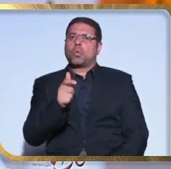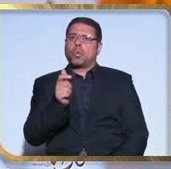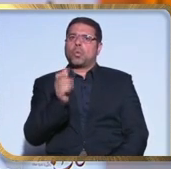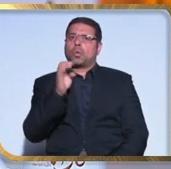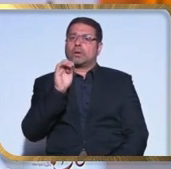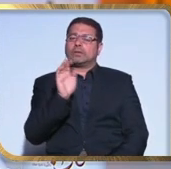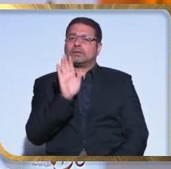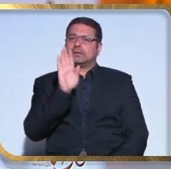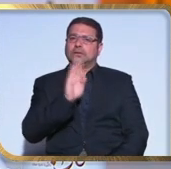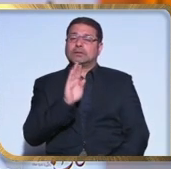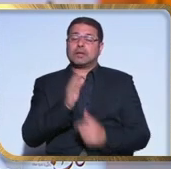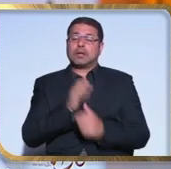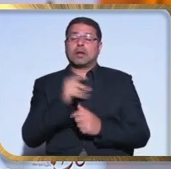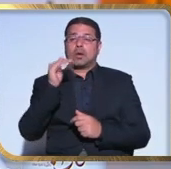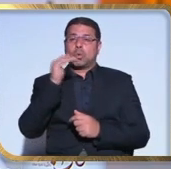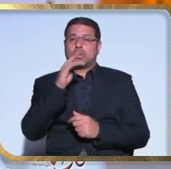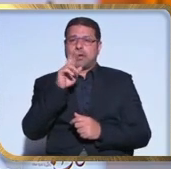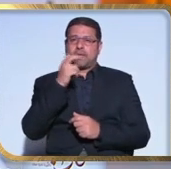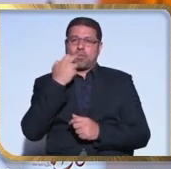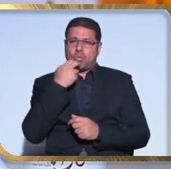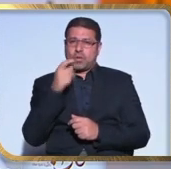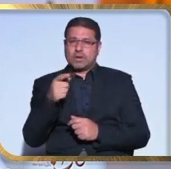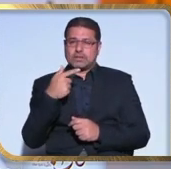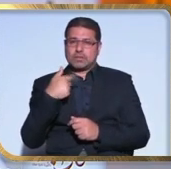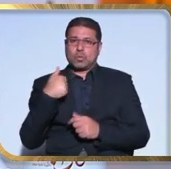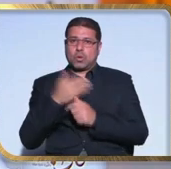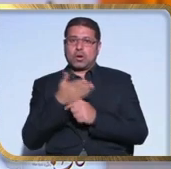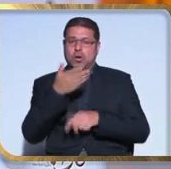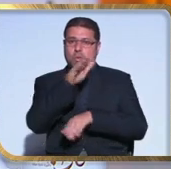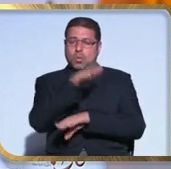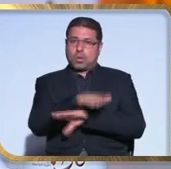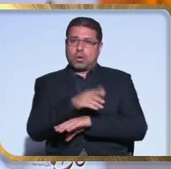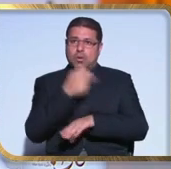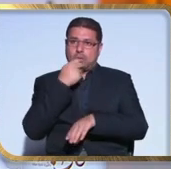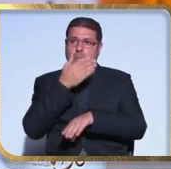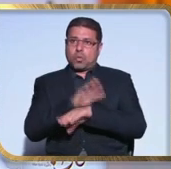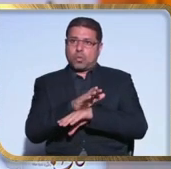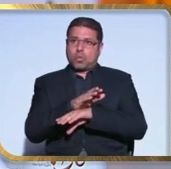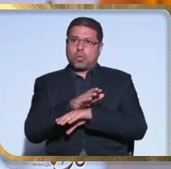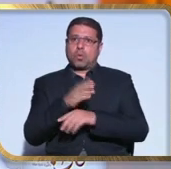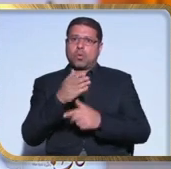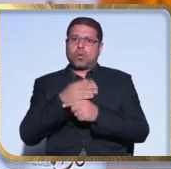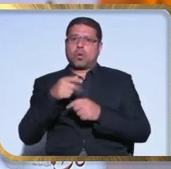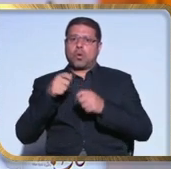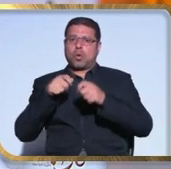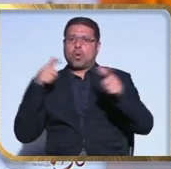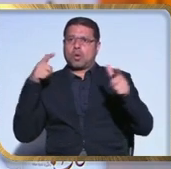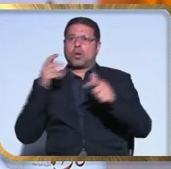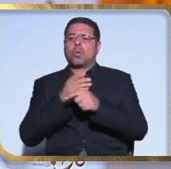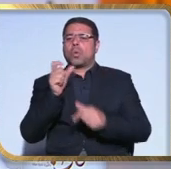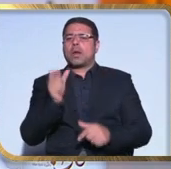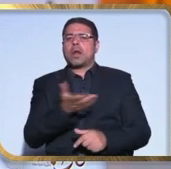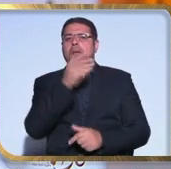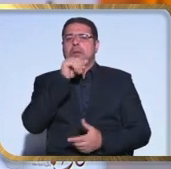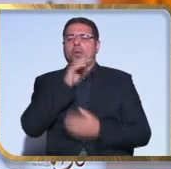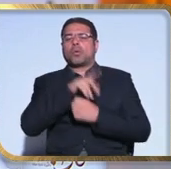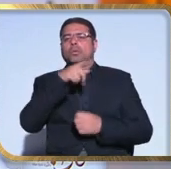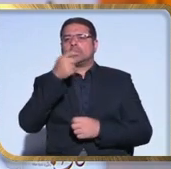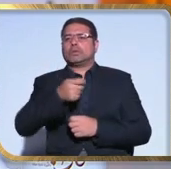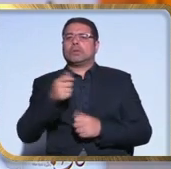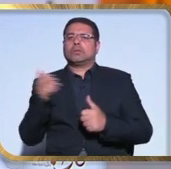حذافه السهمي ولما توفي عنها باحد خطبها النبي عليه الصلاه